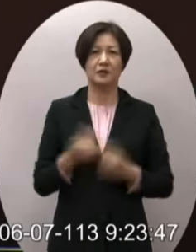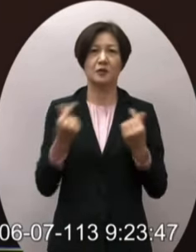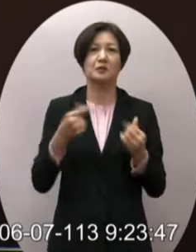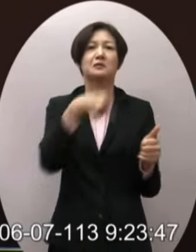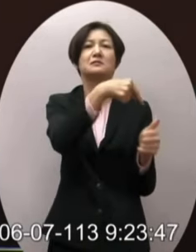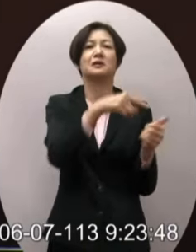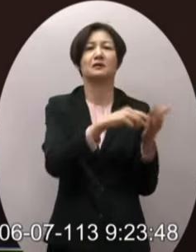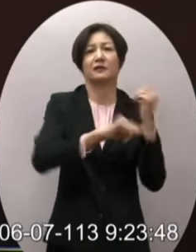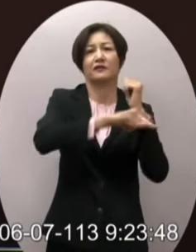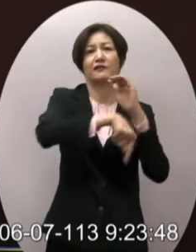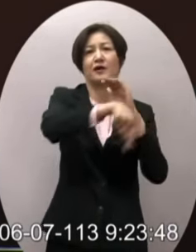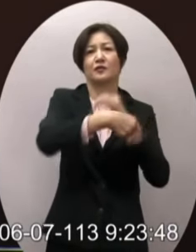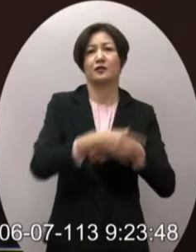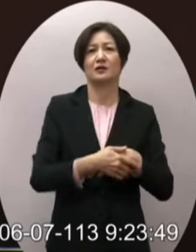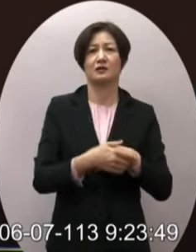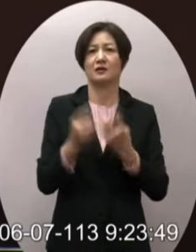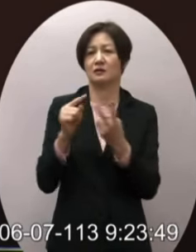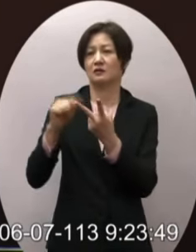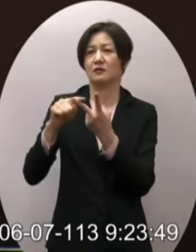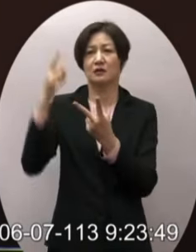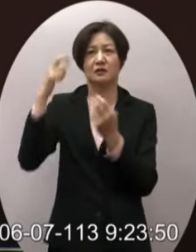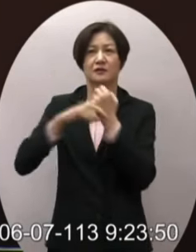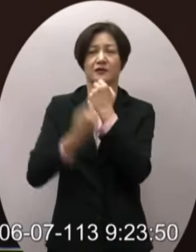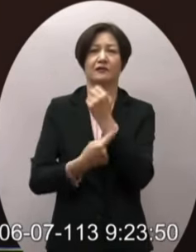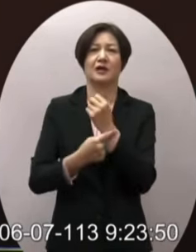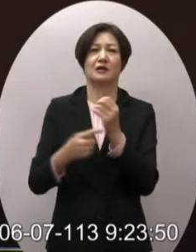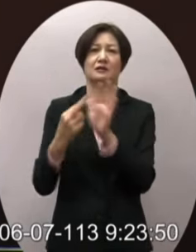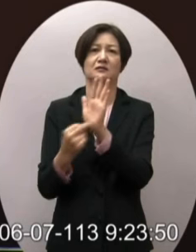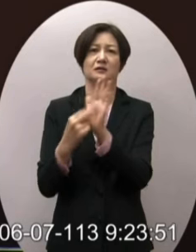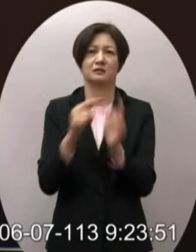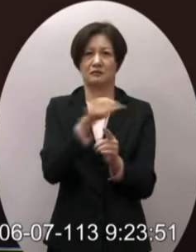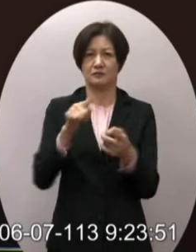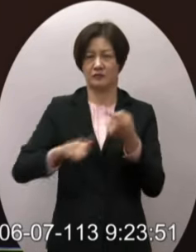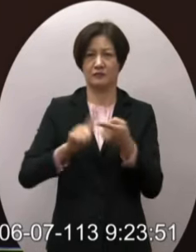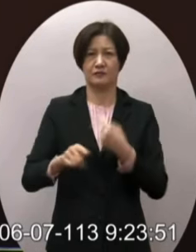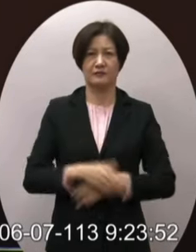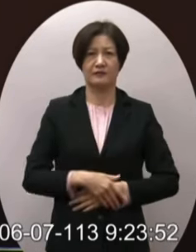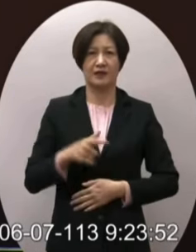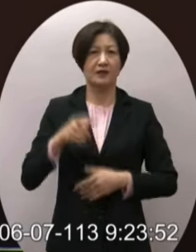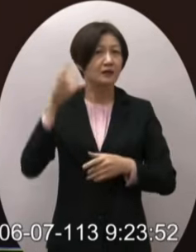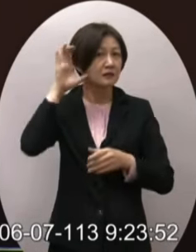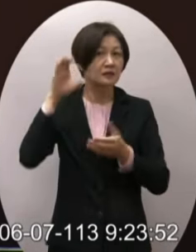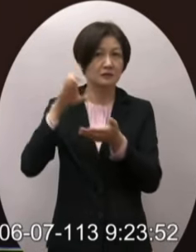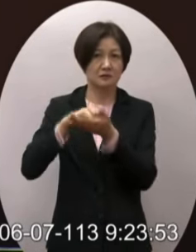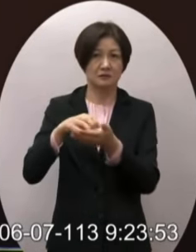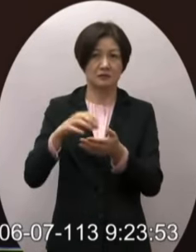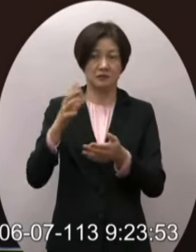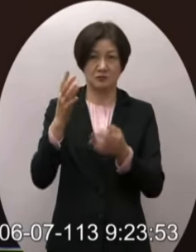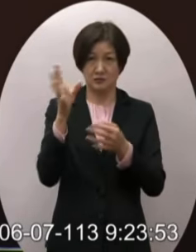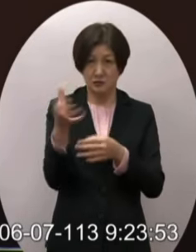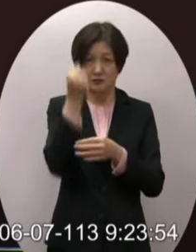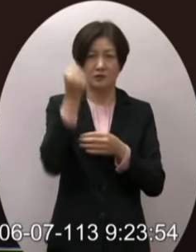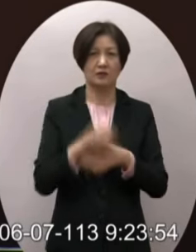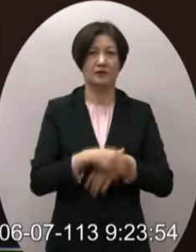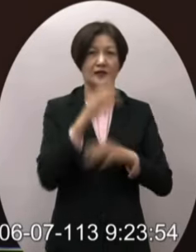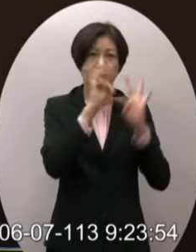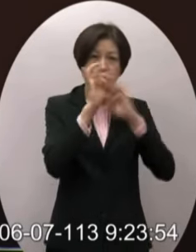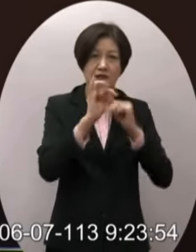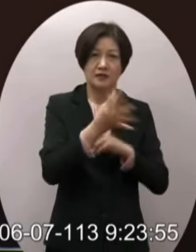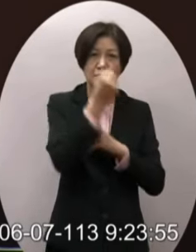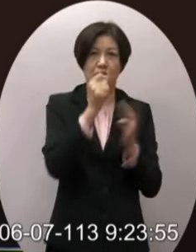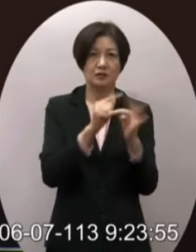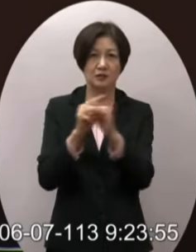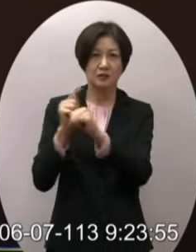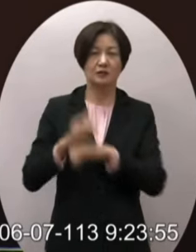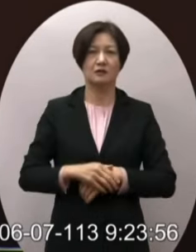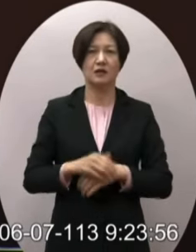样开会，一条在做宪法解释。行政院的七大理由就是将听证权、调查权、藐视国会权等概念全